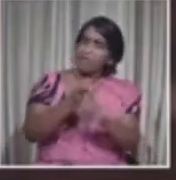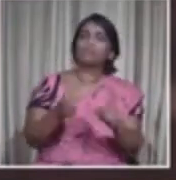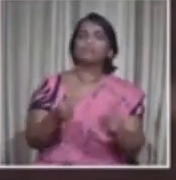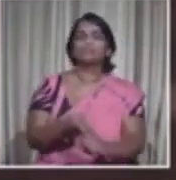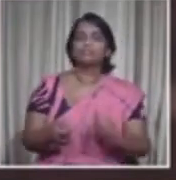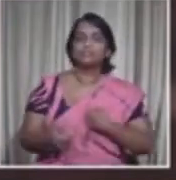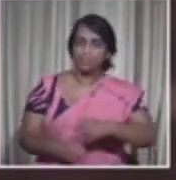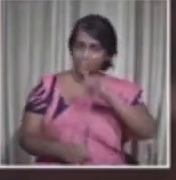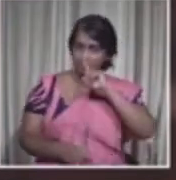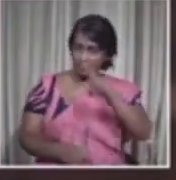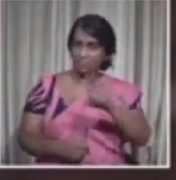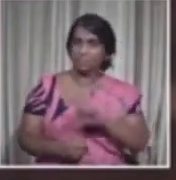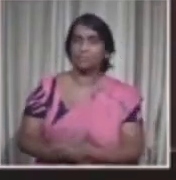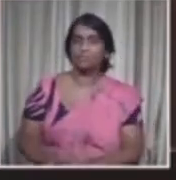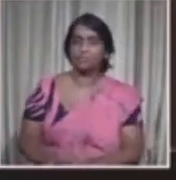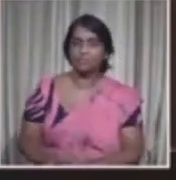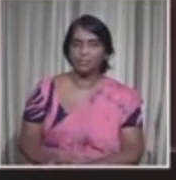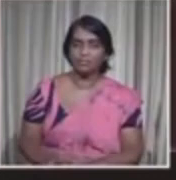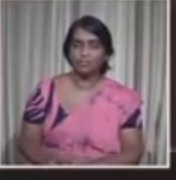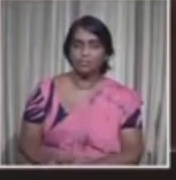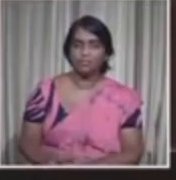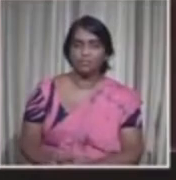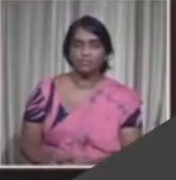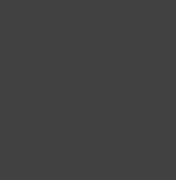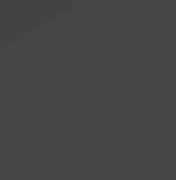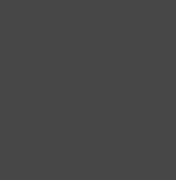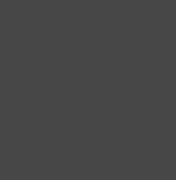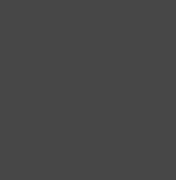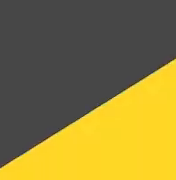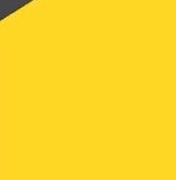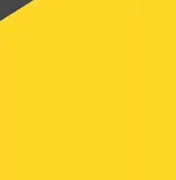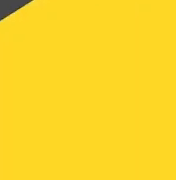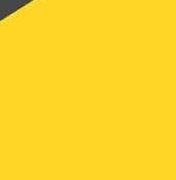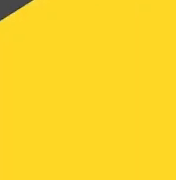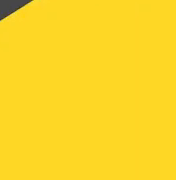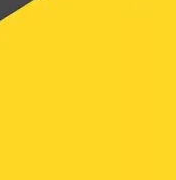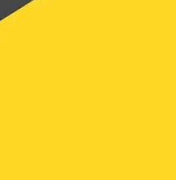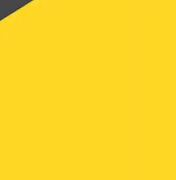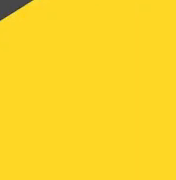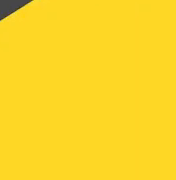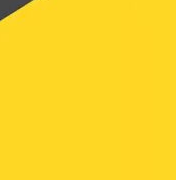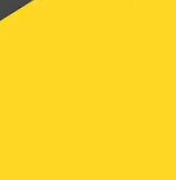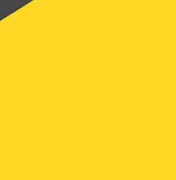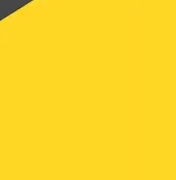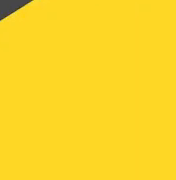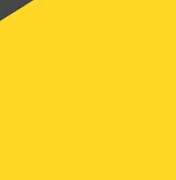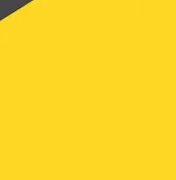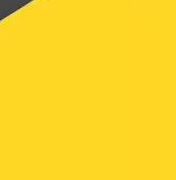ඔබතුමාට ධර්ම ආදරයෙන් හරි බොහොම ස්තුතියි අපි විවාදෙදි ගමුද